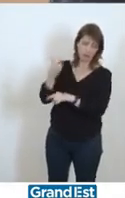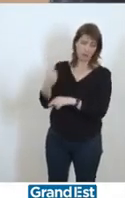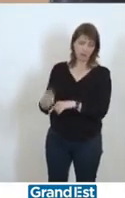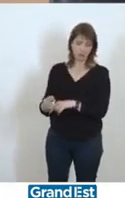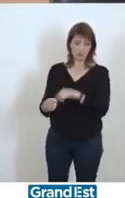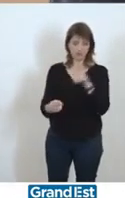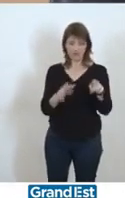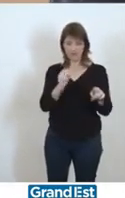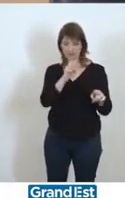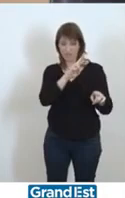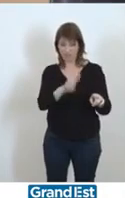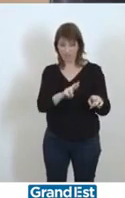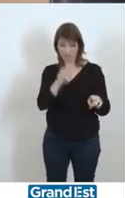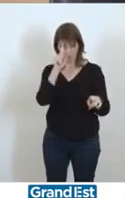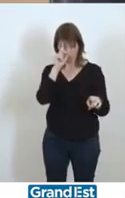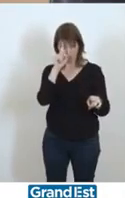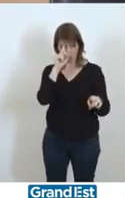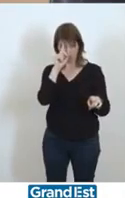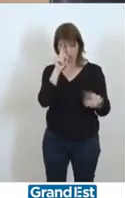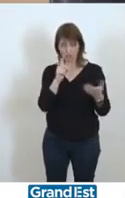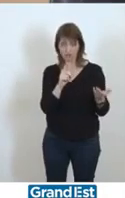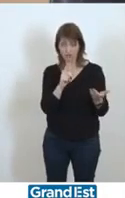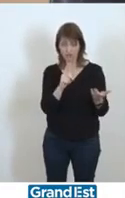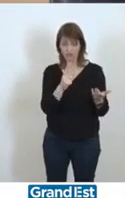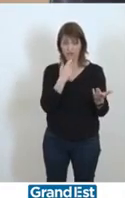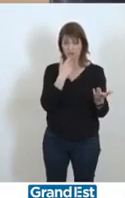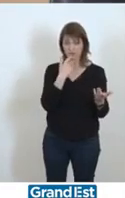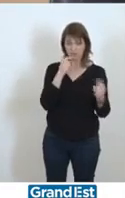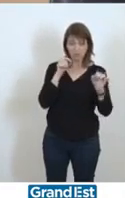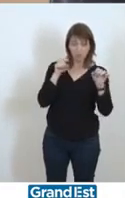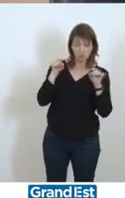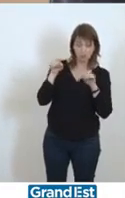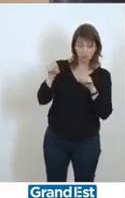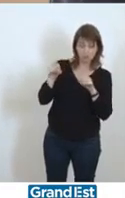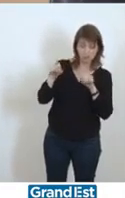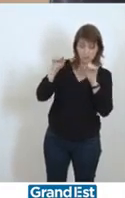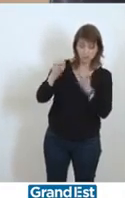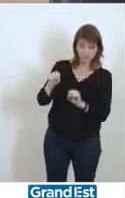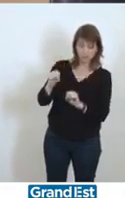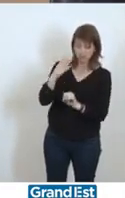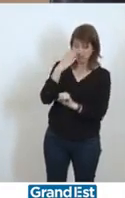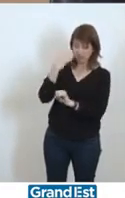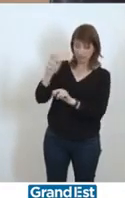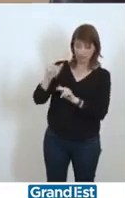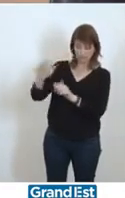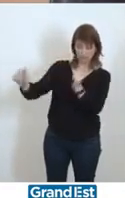pour stabiliser l'offre avec l'éventualité prochaine de la suppression du trafic TGV?